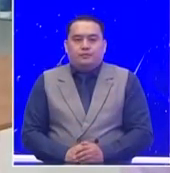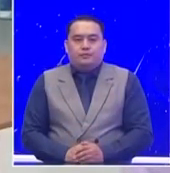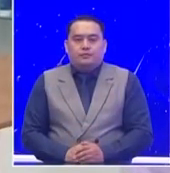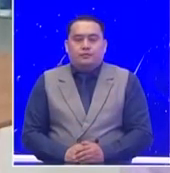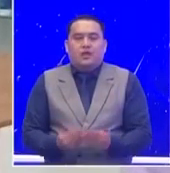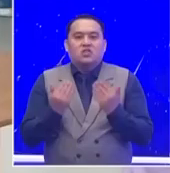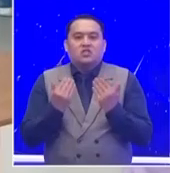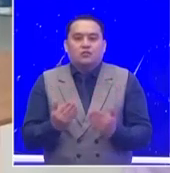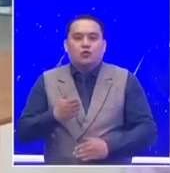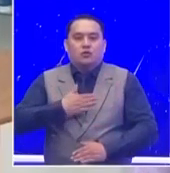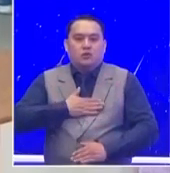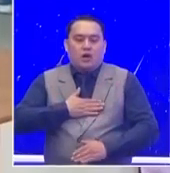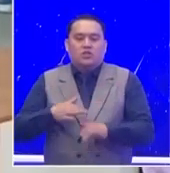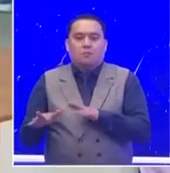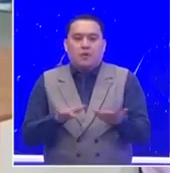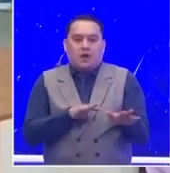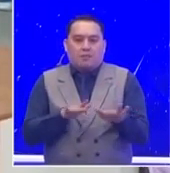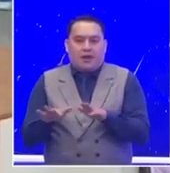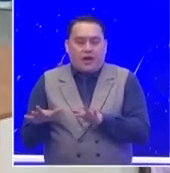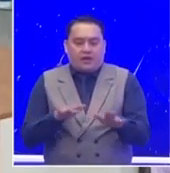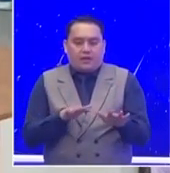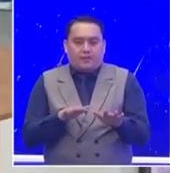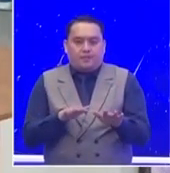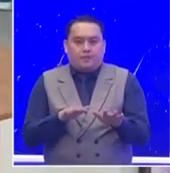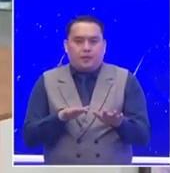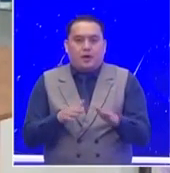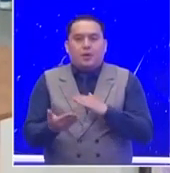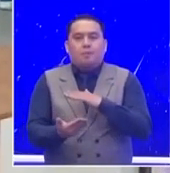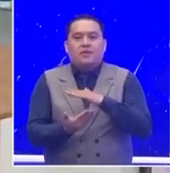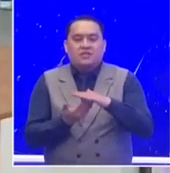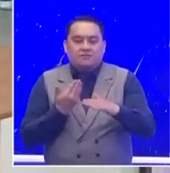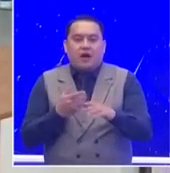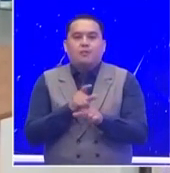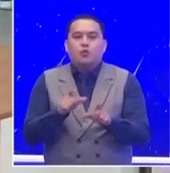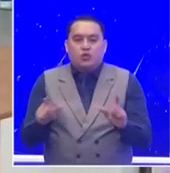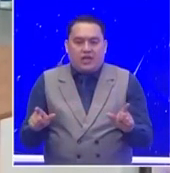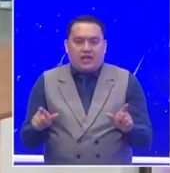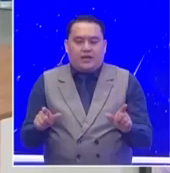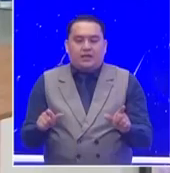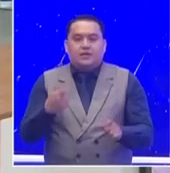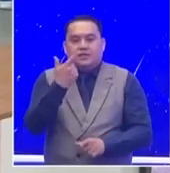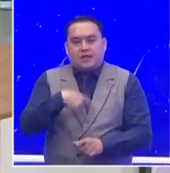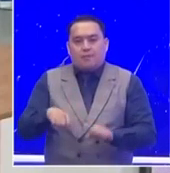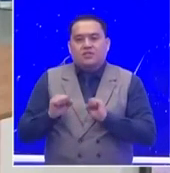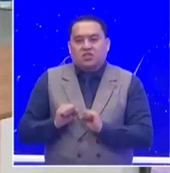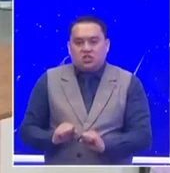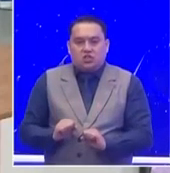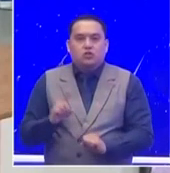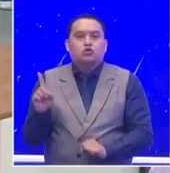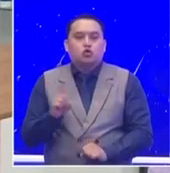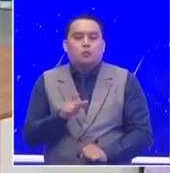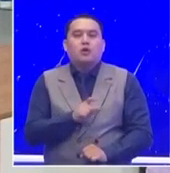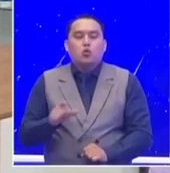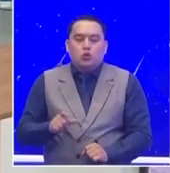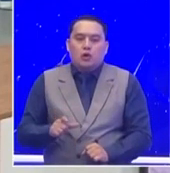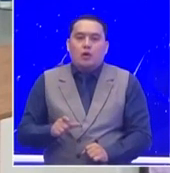Сегодняшнее наше мероприятие заключается в том, чтобы призвать людей таким образом к самозащите, чтобы люди как-то